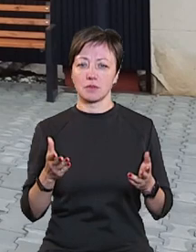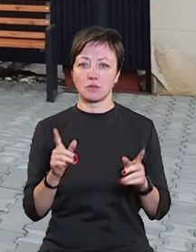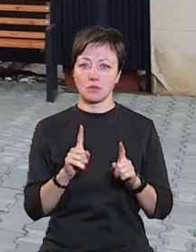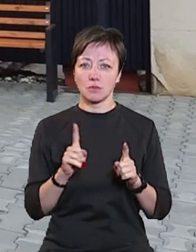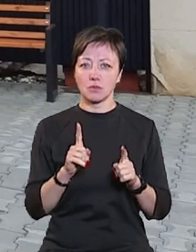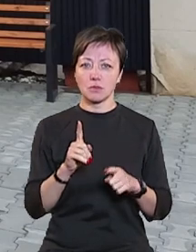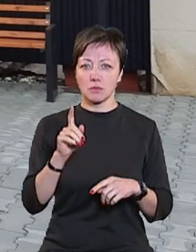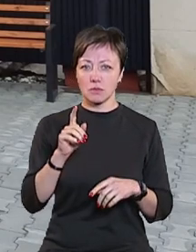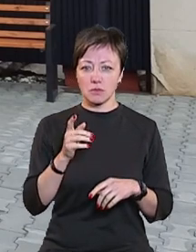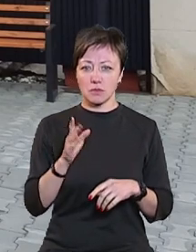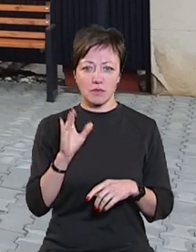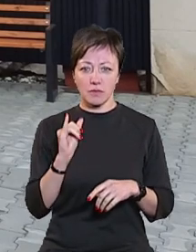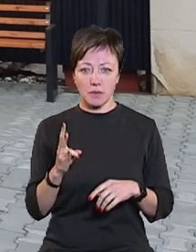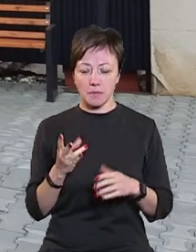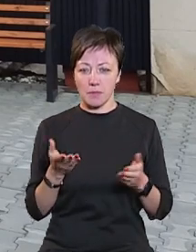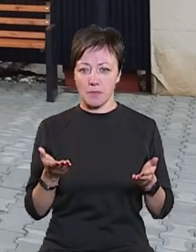бо він